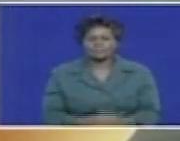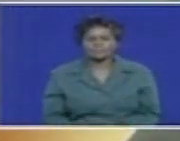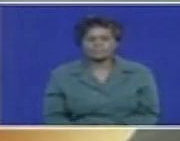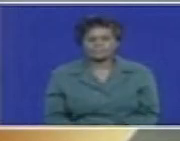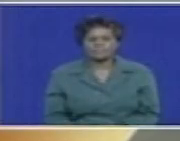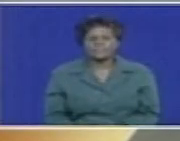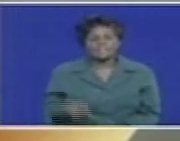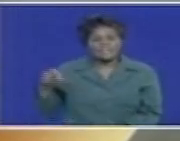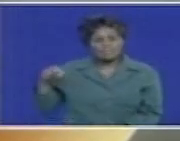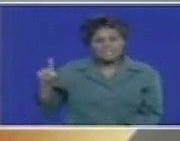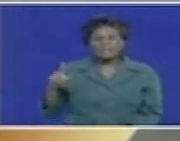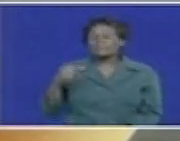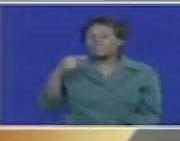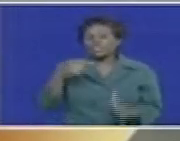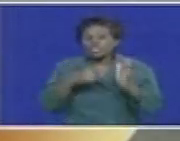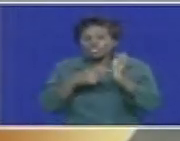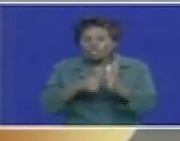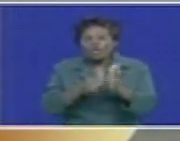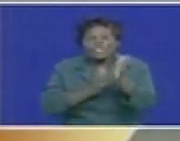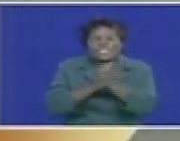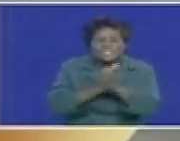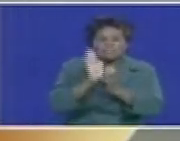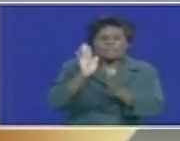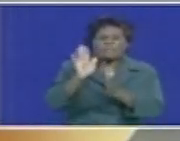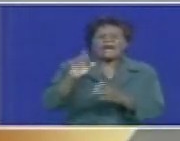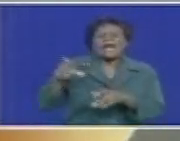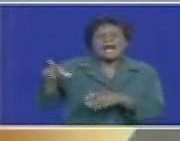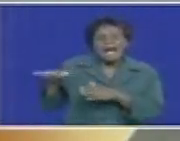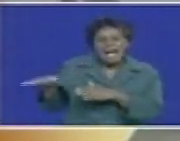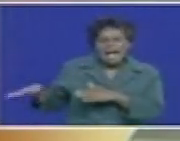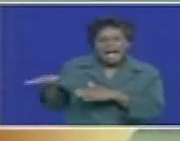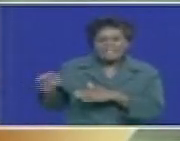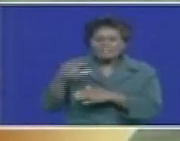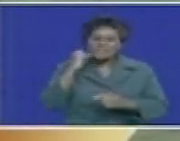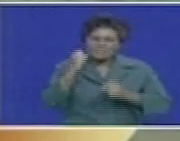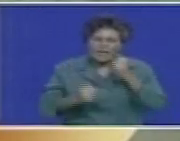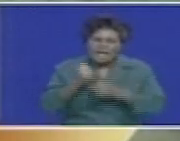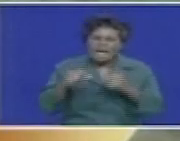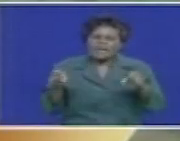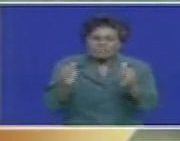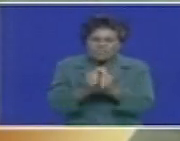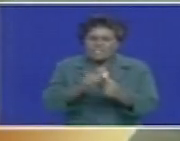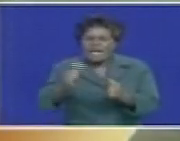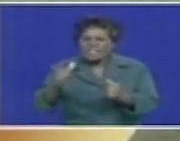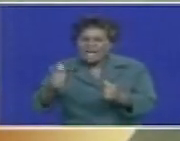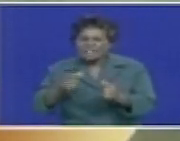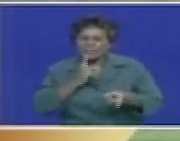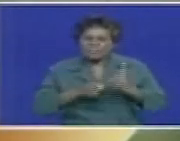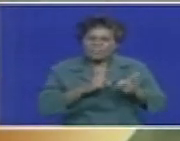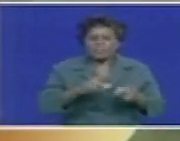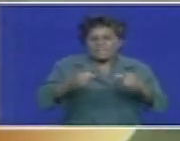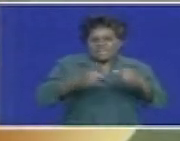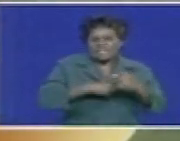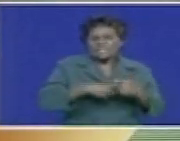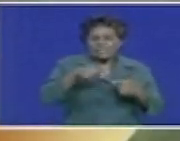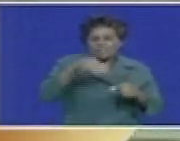Nailel alionyesha hamu yake ya kuwa mshindi mapema, kwani licha ya kukimbia kwa pamoja na wanariadha wengine sita miongoni